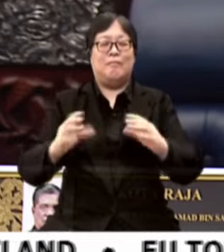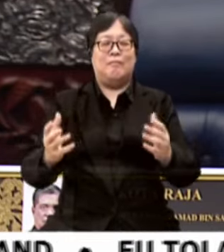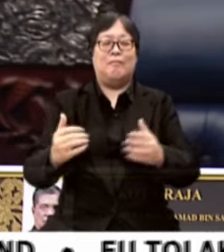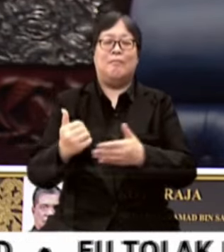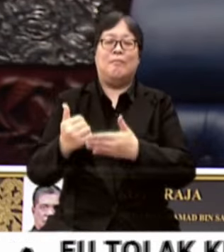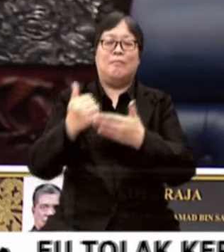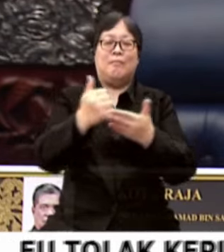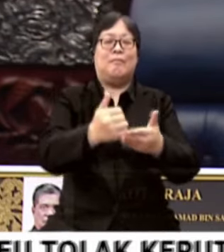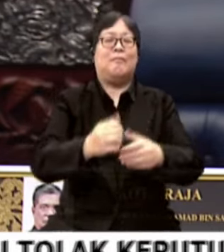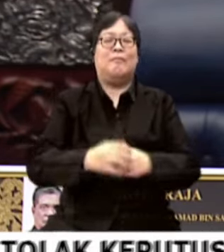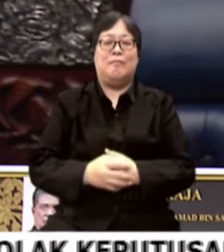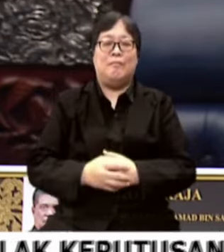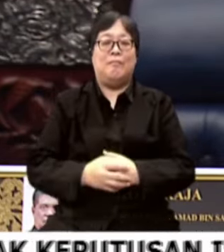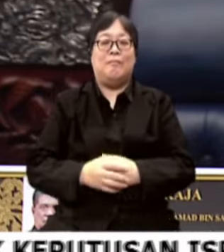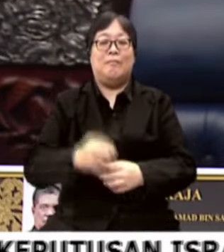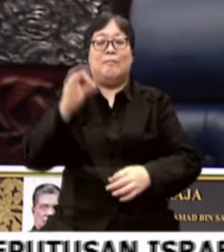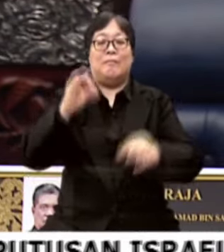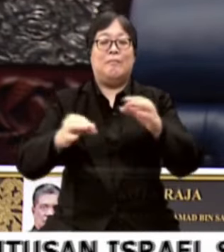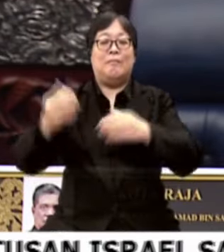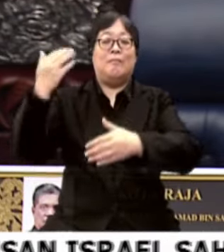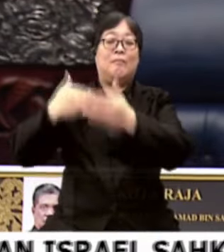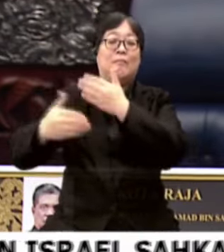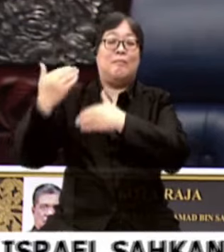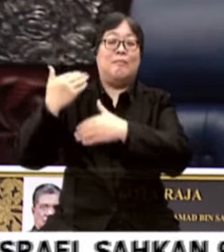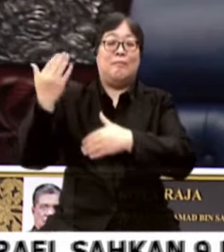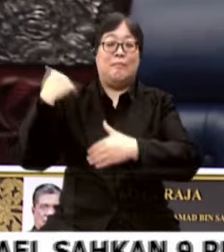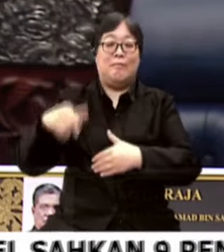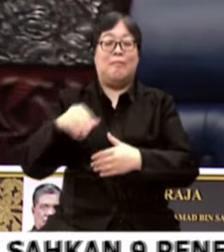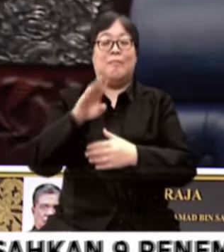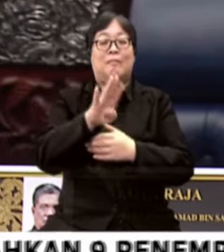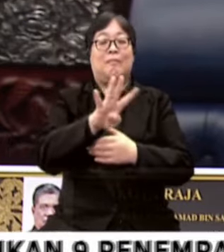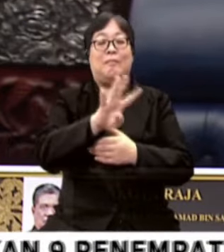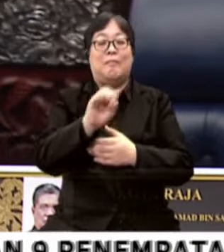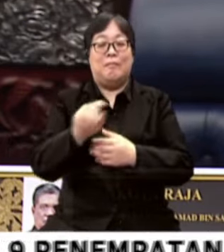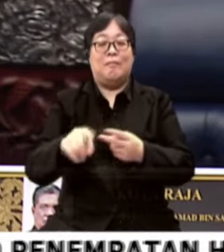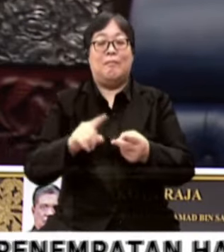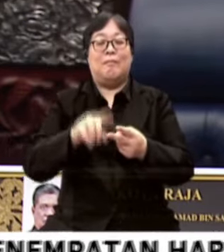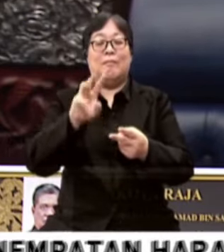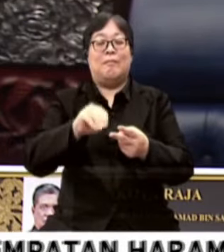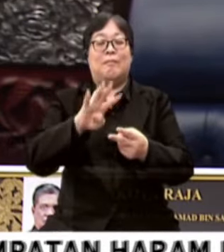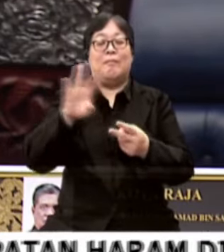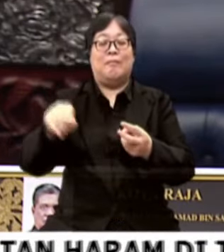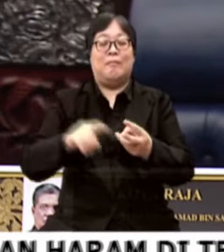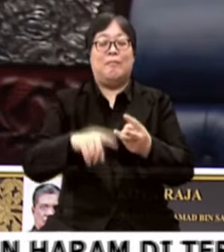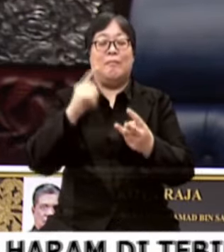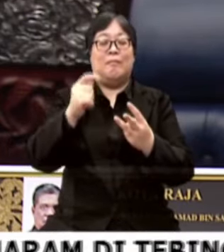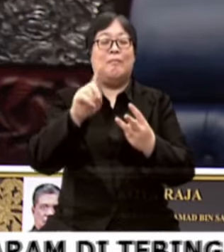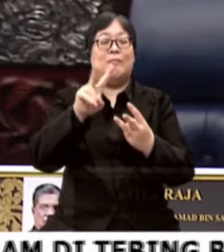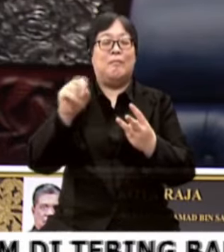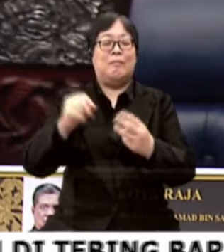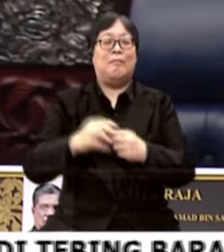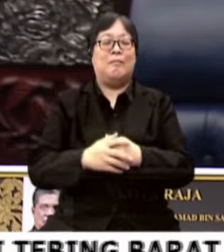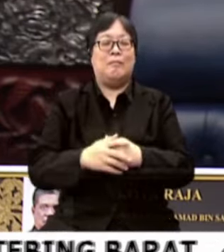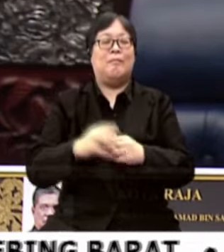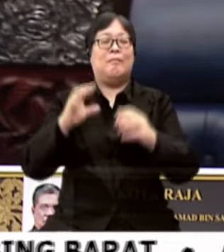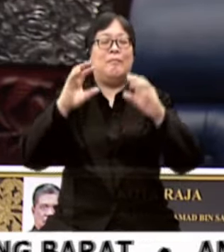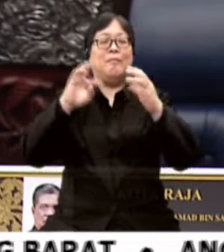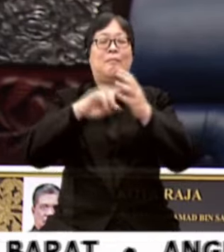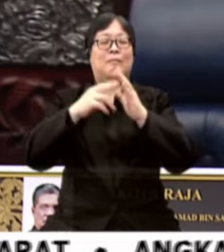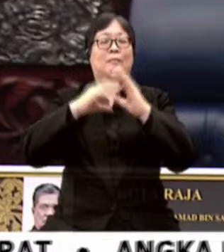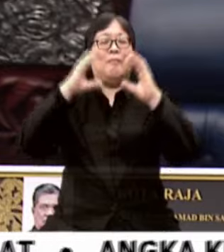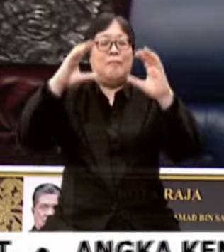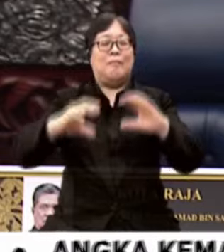membantu kalau pendekatan dahulu ialah melihat kepada bin 40-40 di 20 pendekatan masa depan